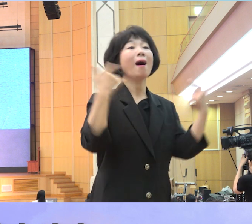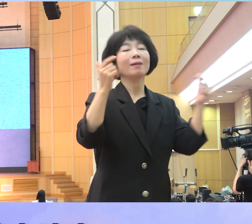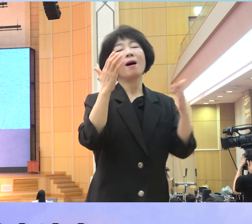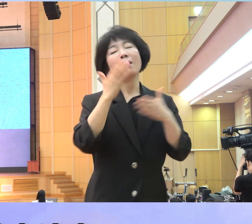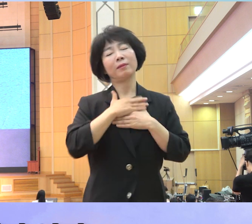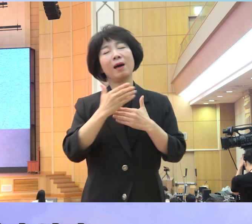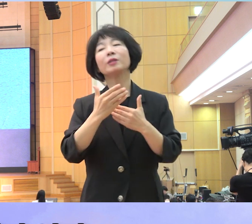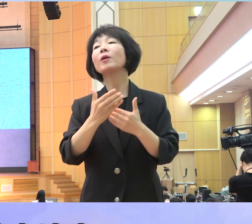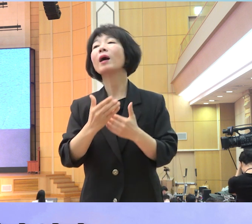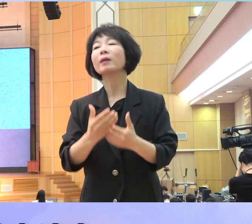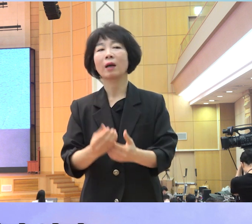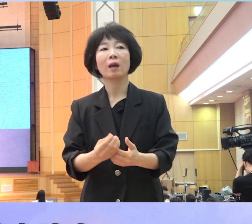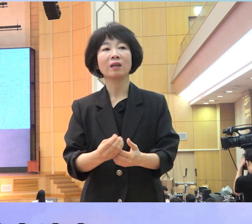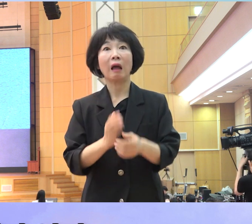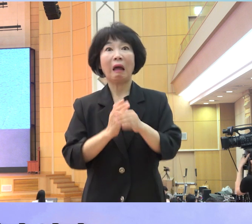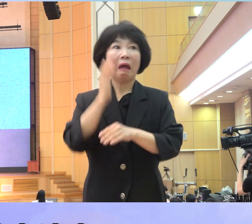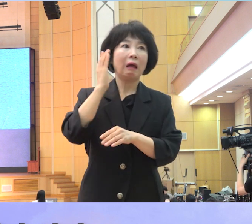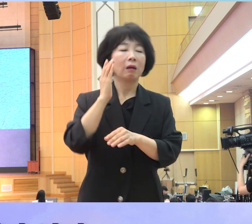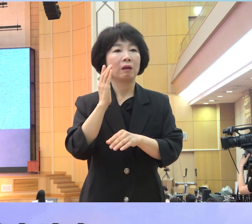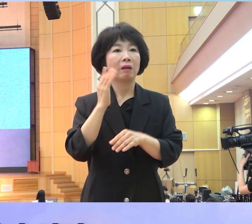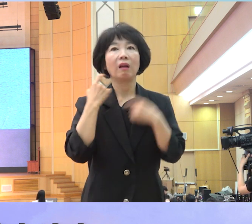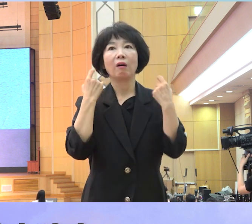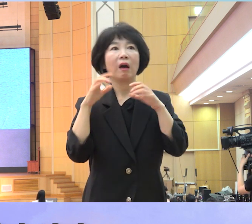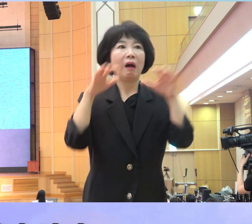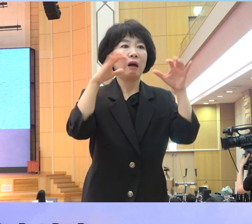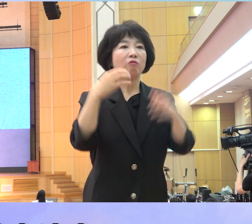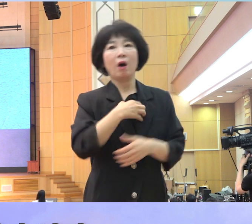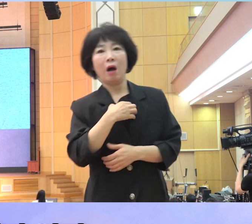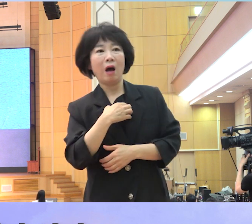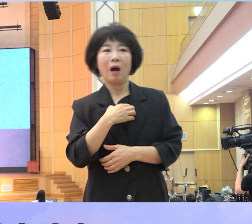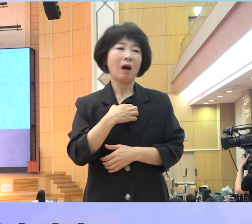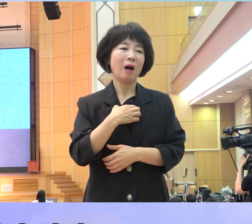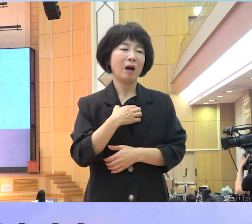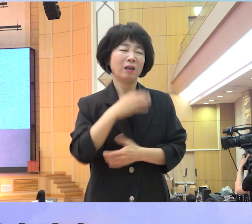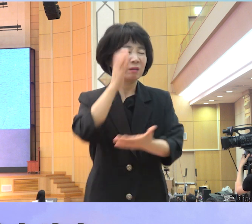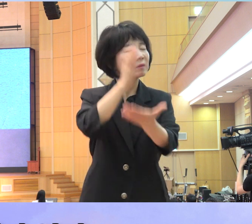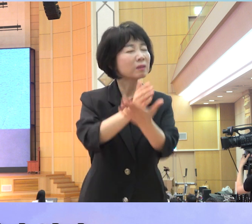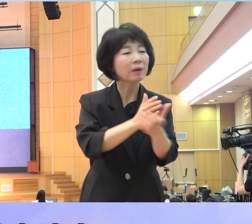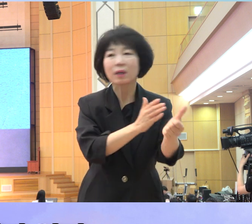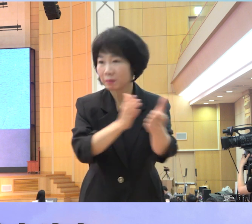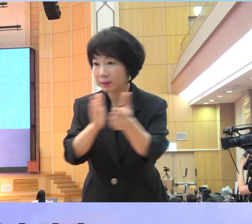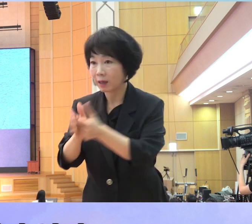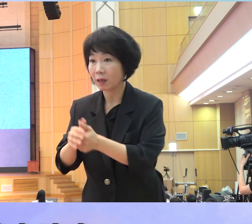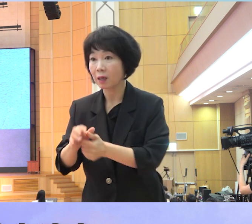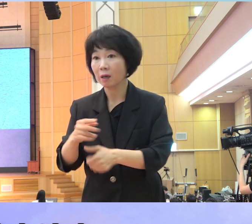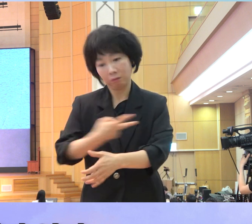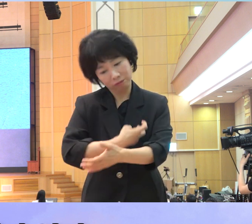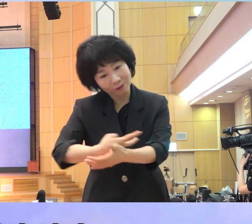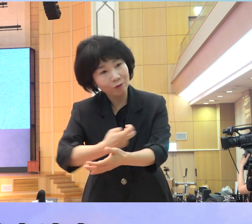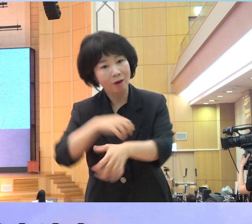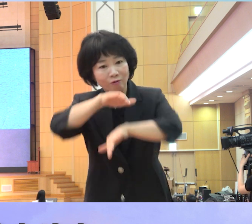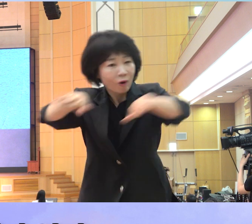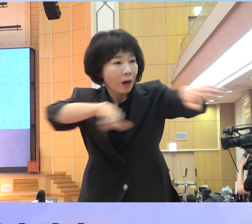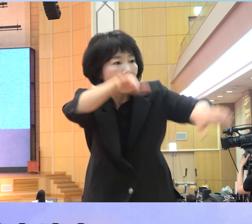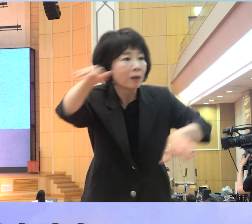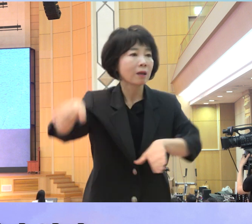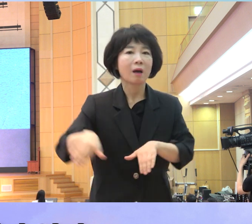안전한 가운데서 좀 하셨으면 좋겠어요. 그죠? 네, 그래서 특히나 물놀이 같은 것도